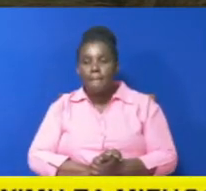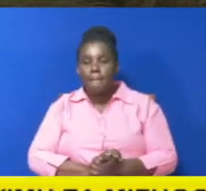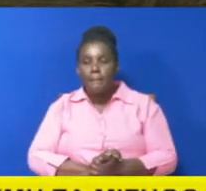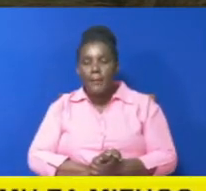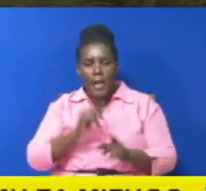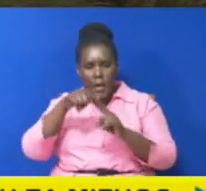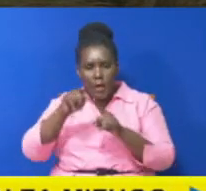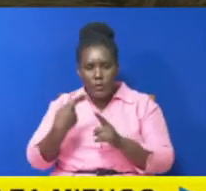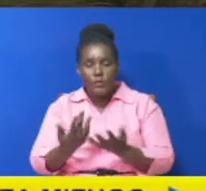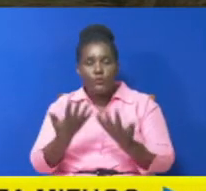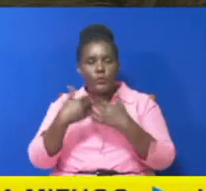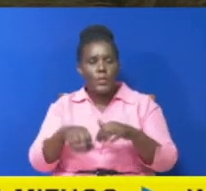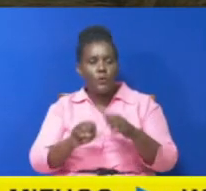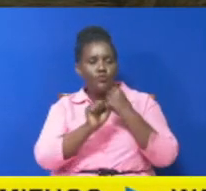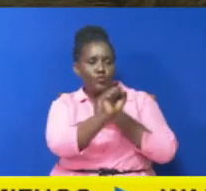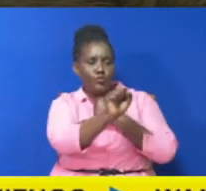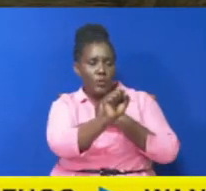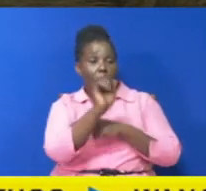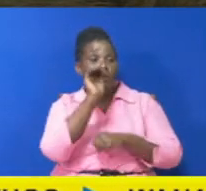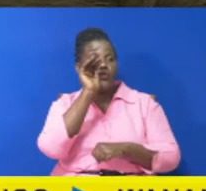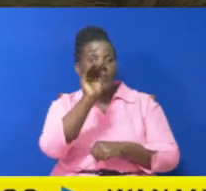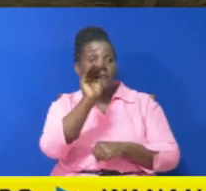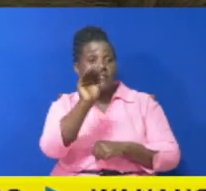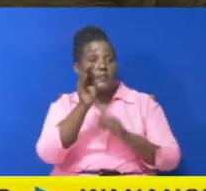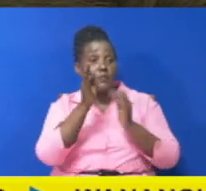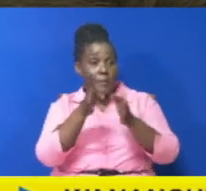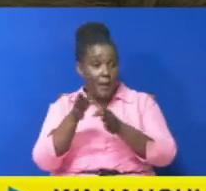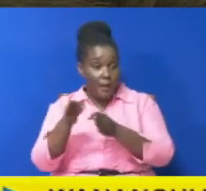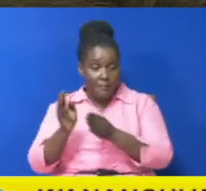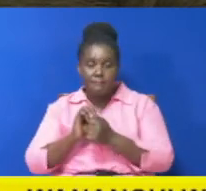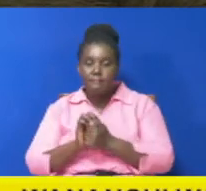kuzuia usafishaji haramu wa binadamu.